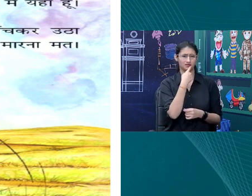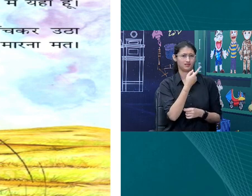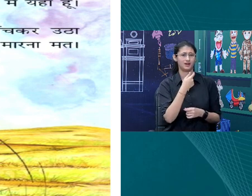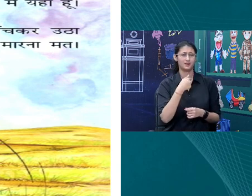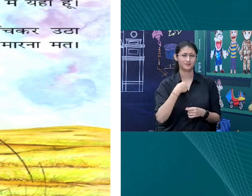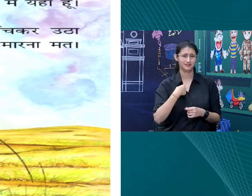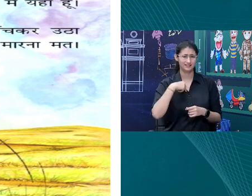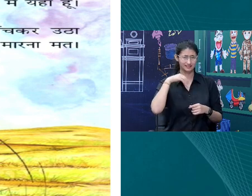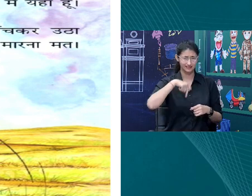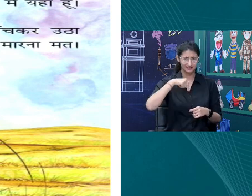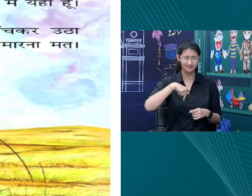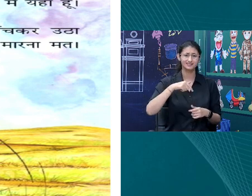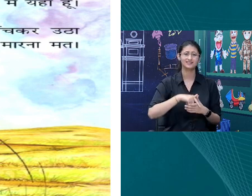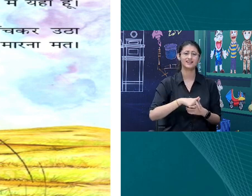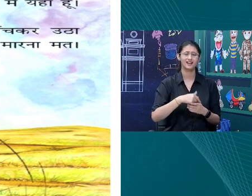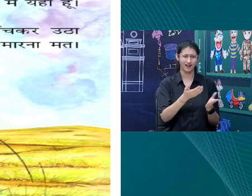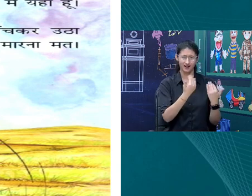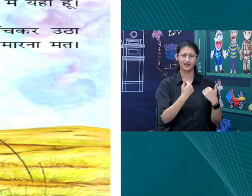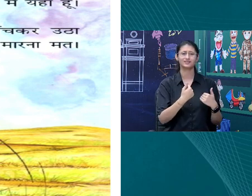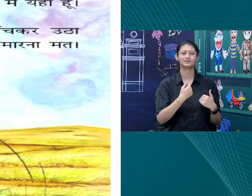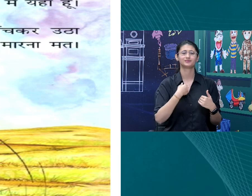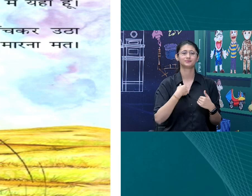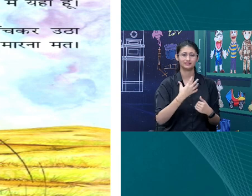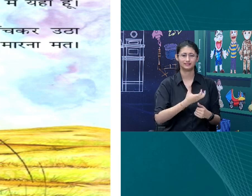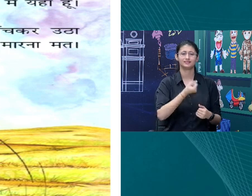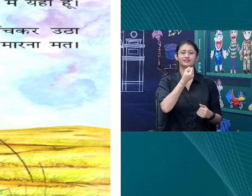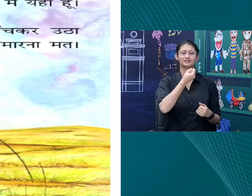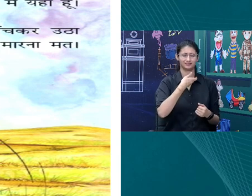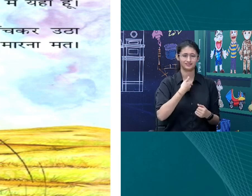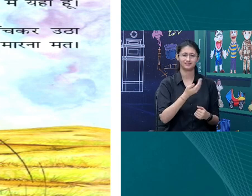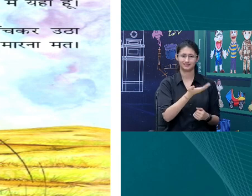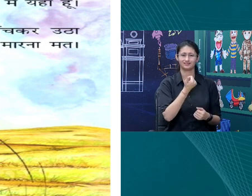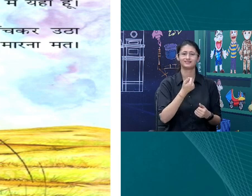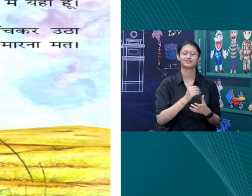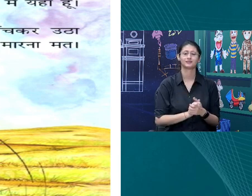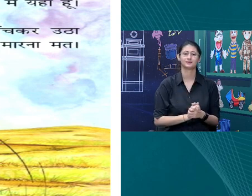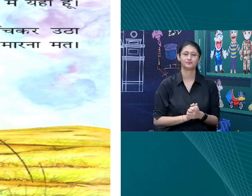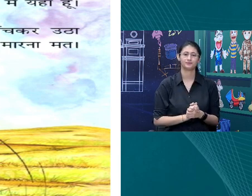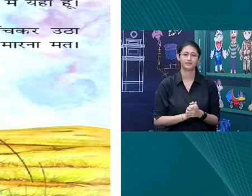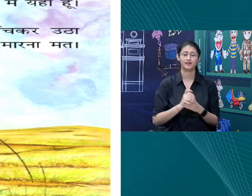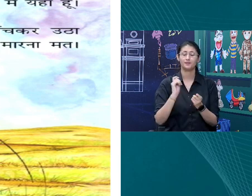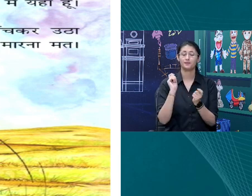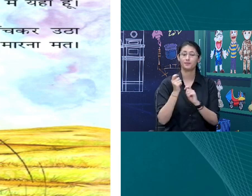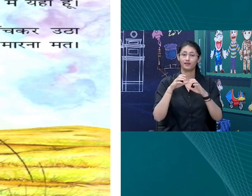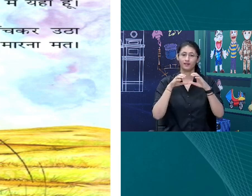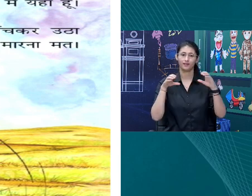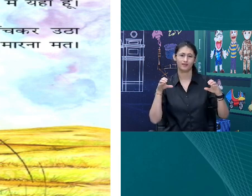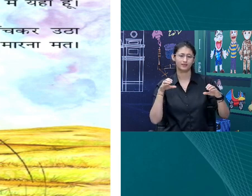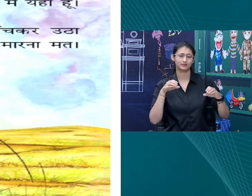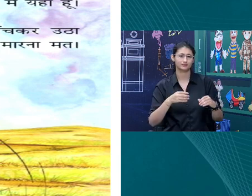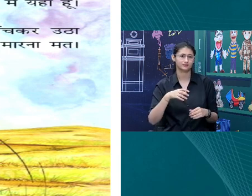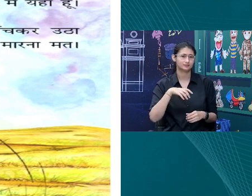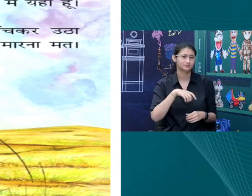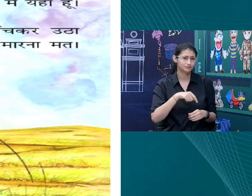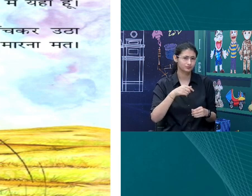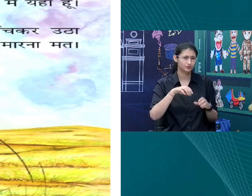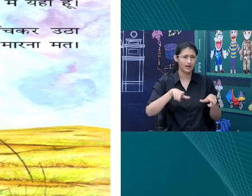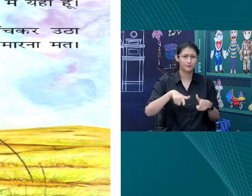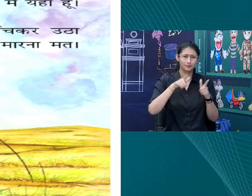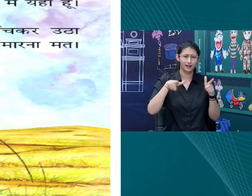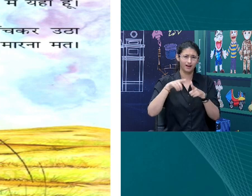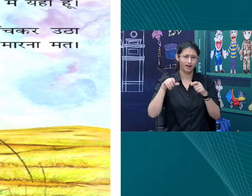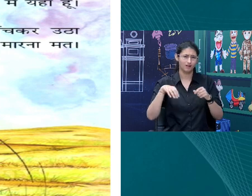आओ मुझे ले लो बल्ले ने उसे झाड़ी के नीचे से खींचकर उठा लिया